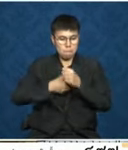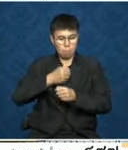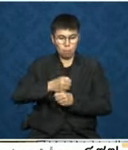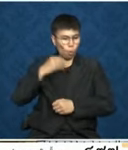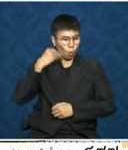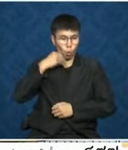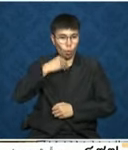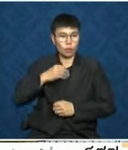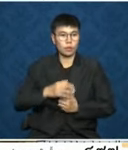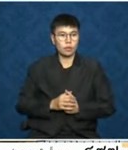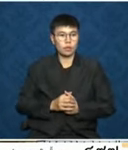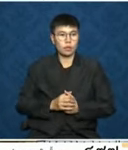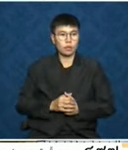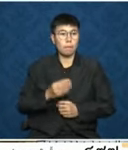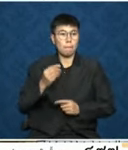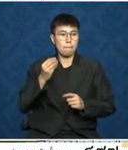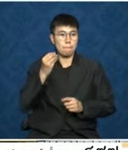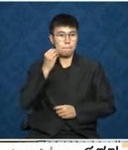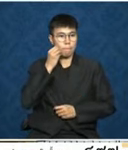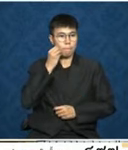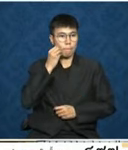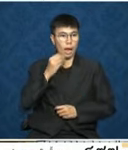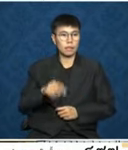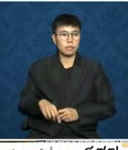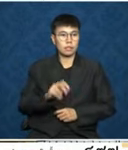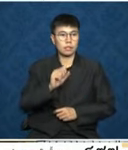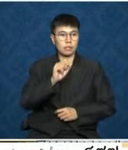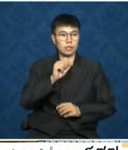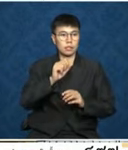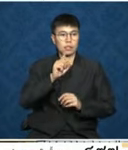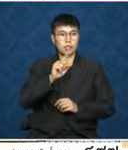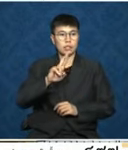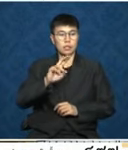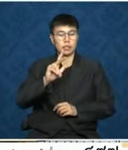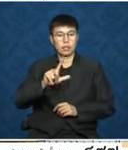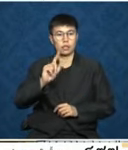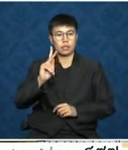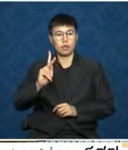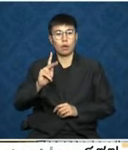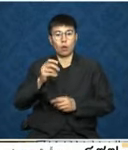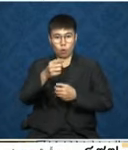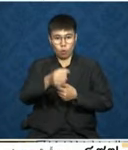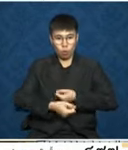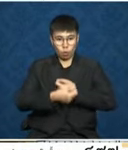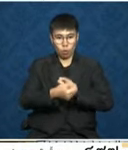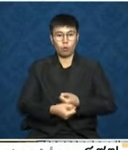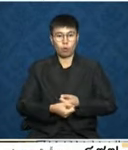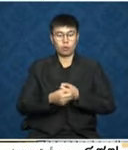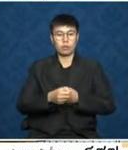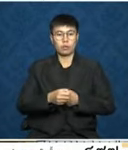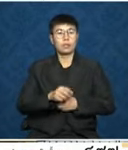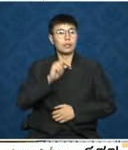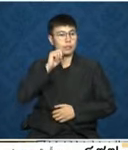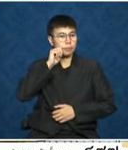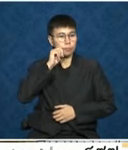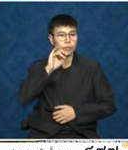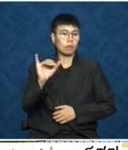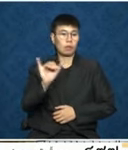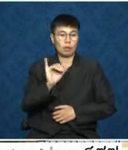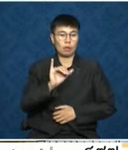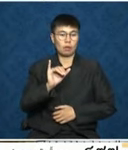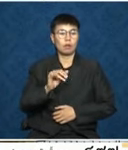ศรีละกอครับแต่ว่าในช่วงฤดูแล้งนั้นเราก็ยังไม่มีการขุดลอกเพื่อการเป็นการเตรียมตัวในการกักเก็บน้ำใน